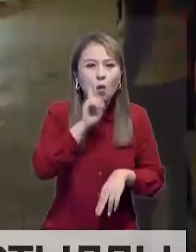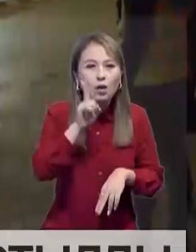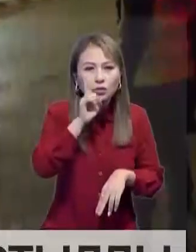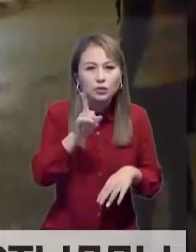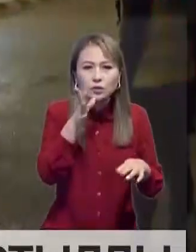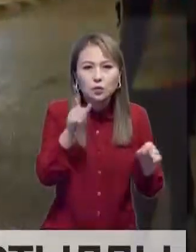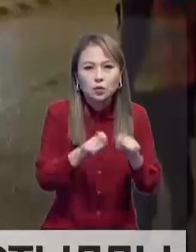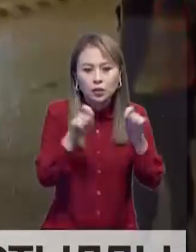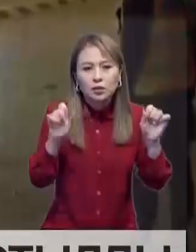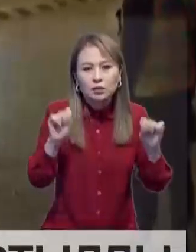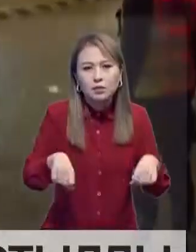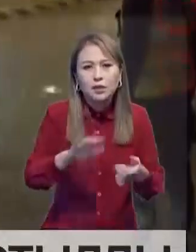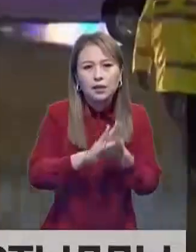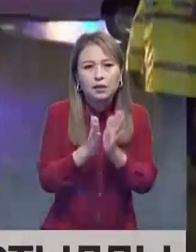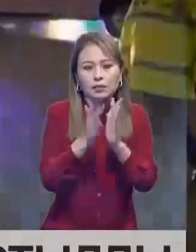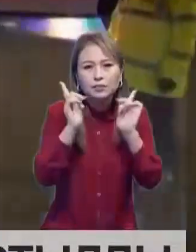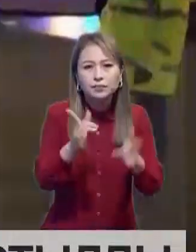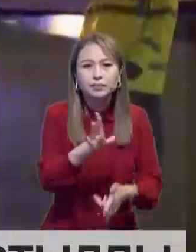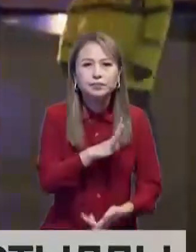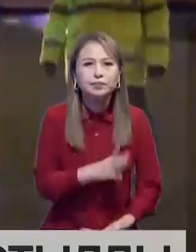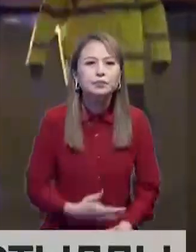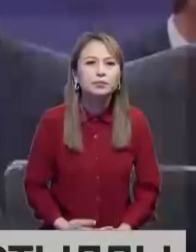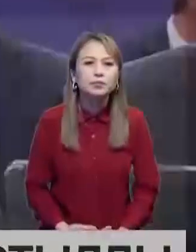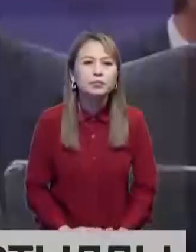уақытша бітімнің уақытын созуға келісті.